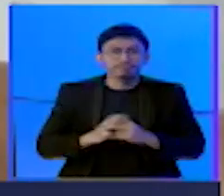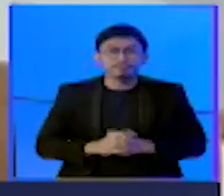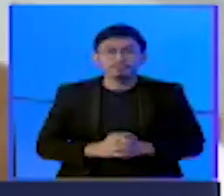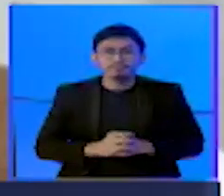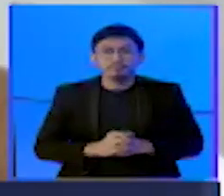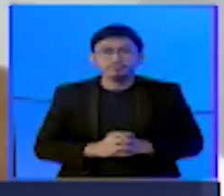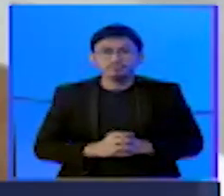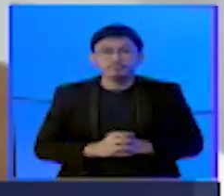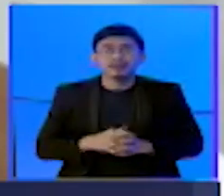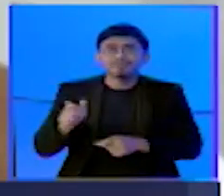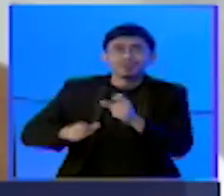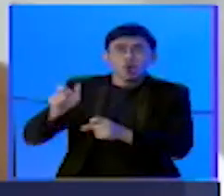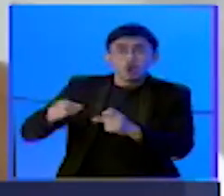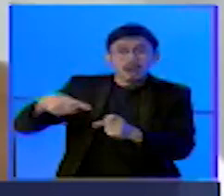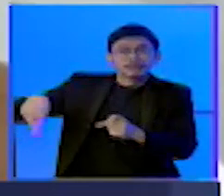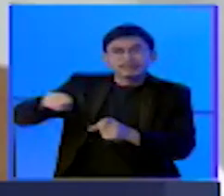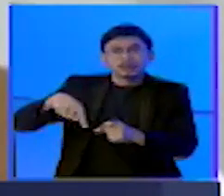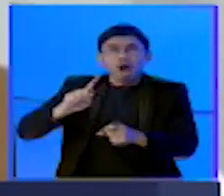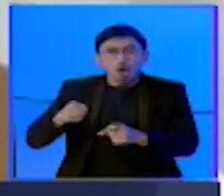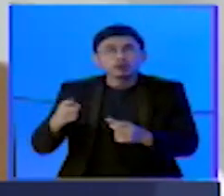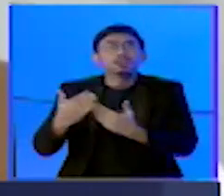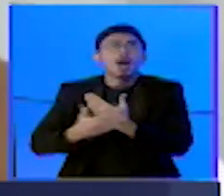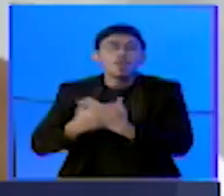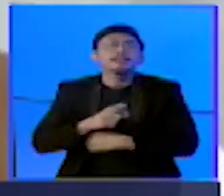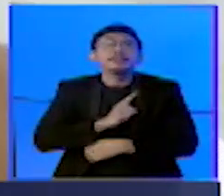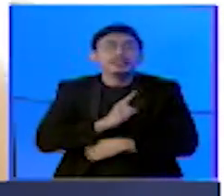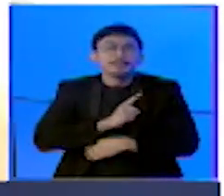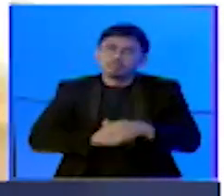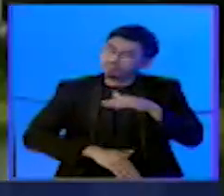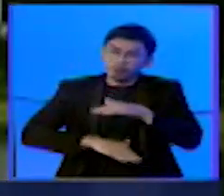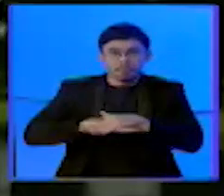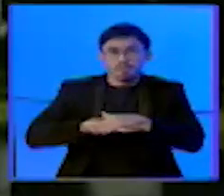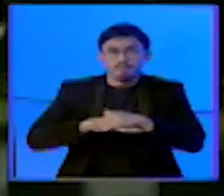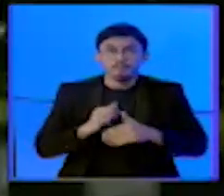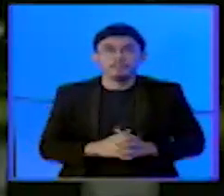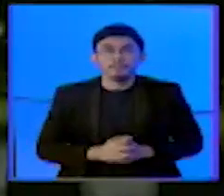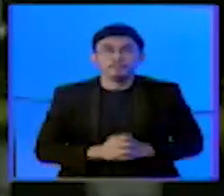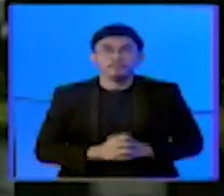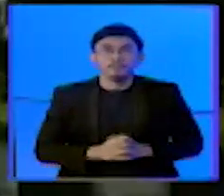adalah bagaimana perawatannya bisa lebih maksimal dengan memberikan vitamin.